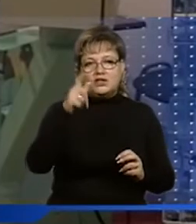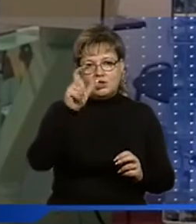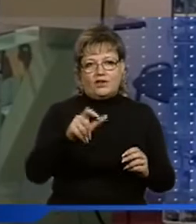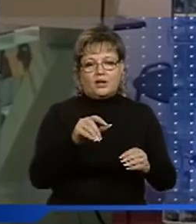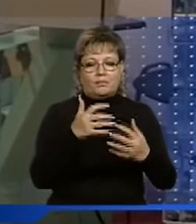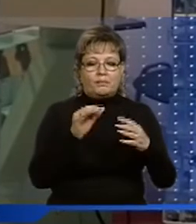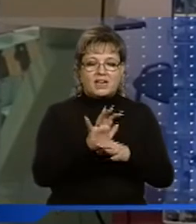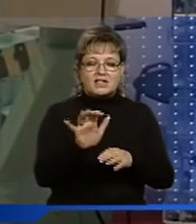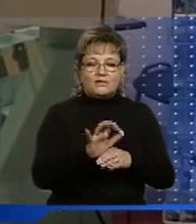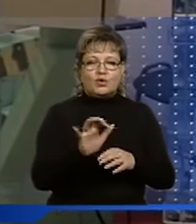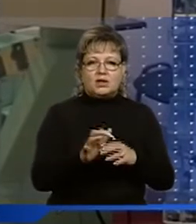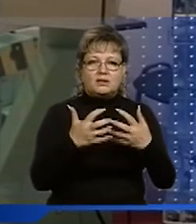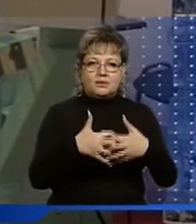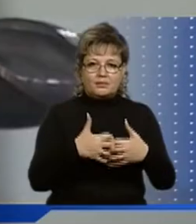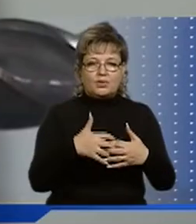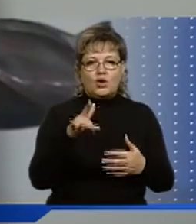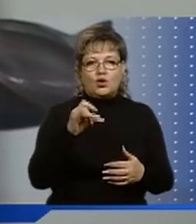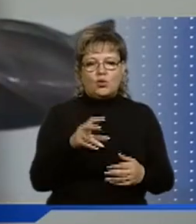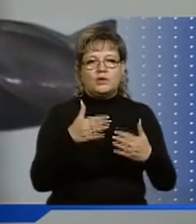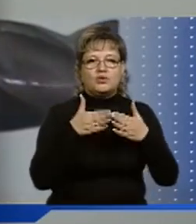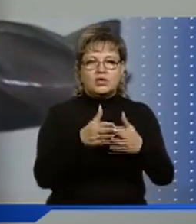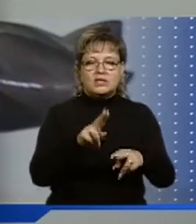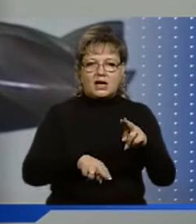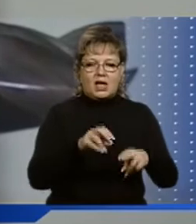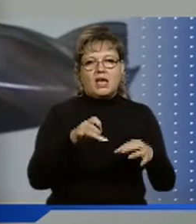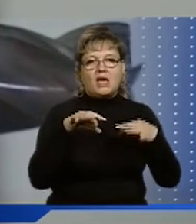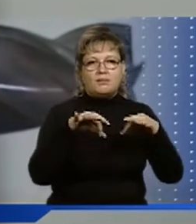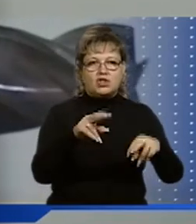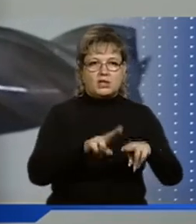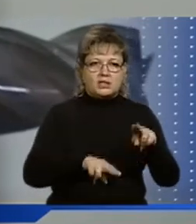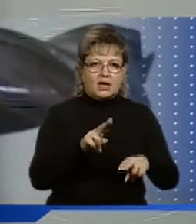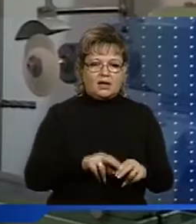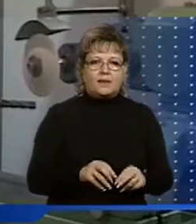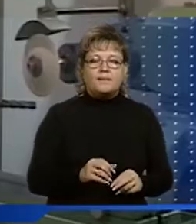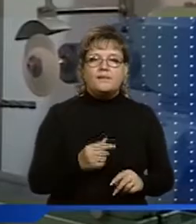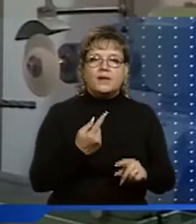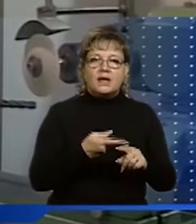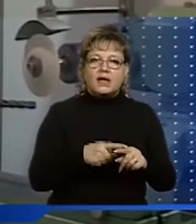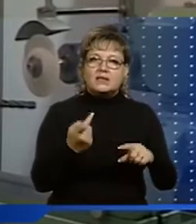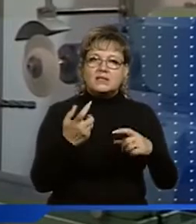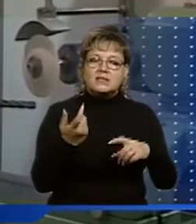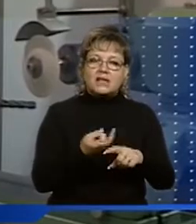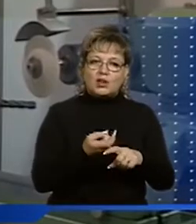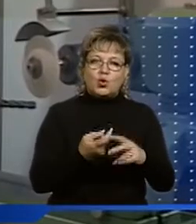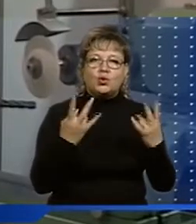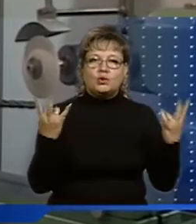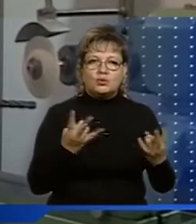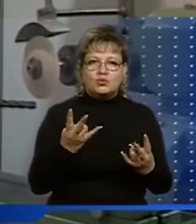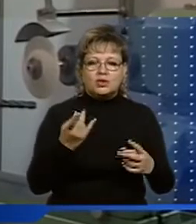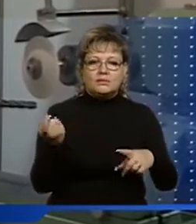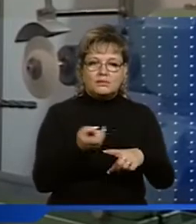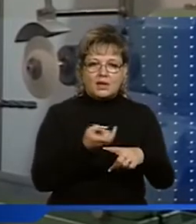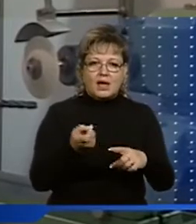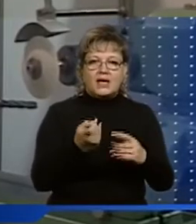производит механизмы для систем связи, робототехники, судостроения и машиностроения. Этот станок нужен для заточки